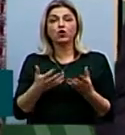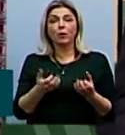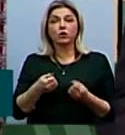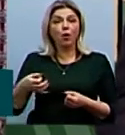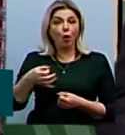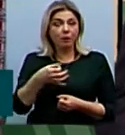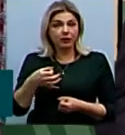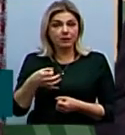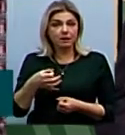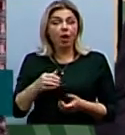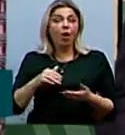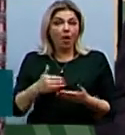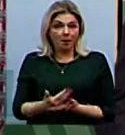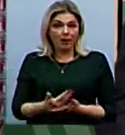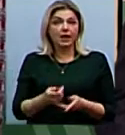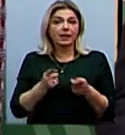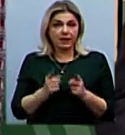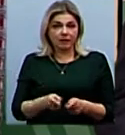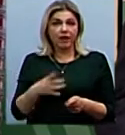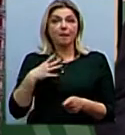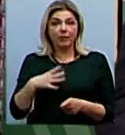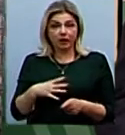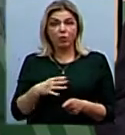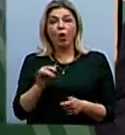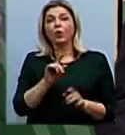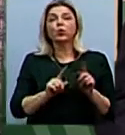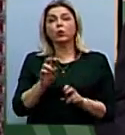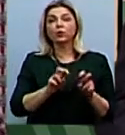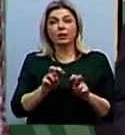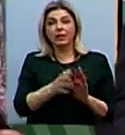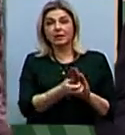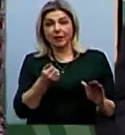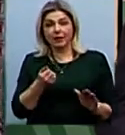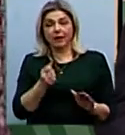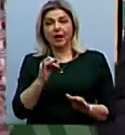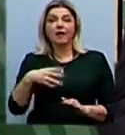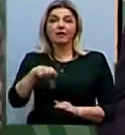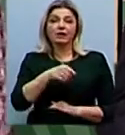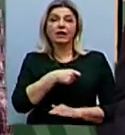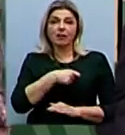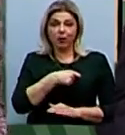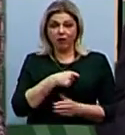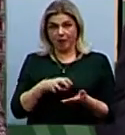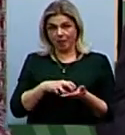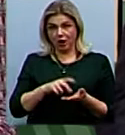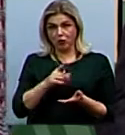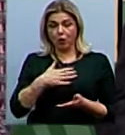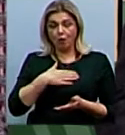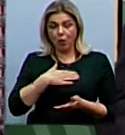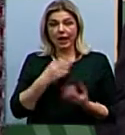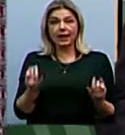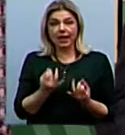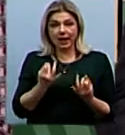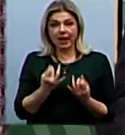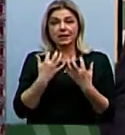область, опять же, действительно придется их откуда-то забирать. И все депутаты боятся, что с моего округа, с моего объекта, с моих